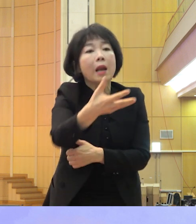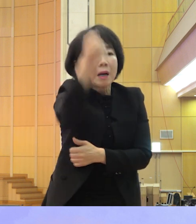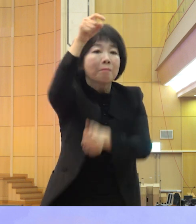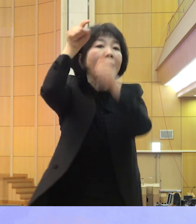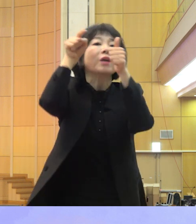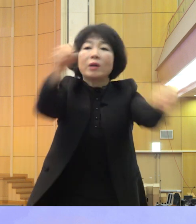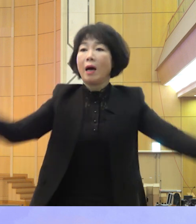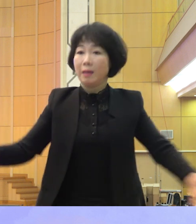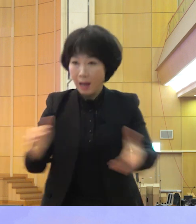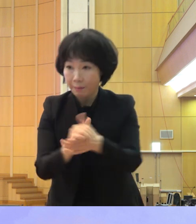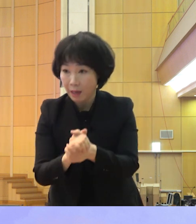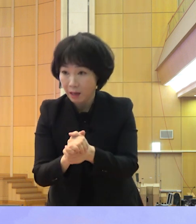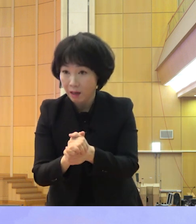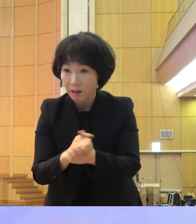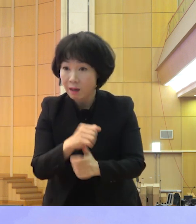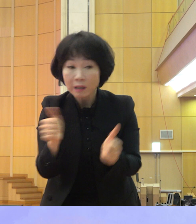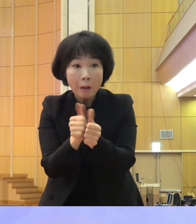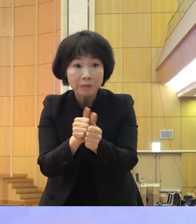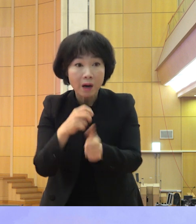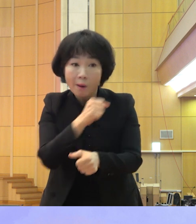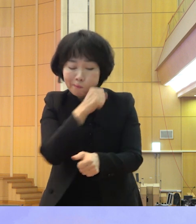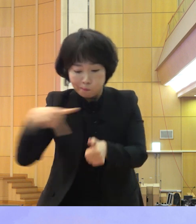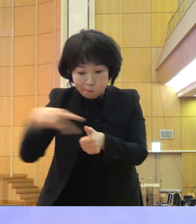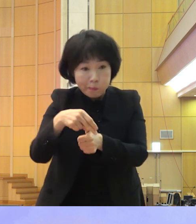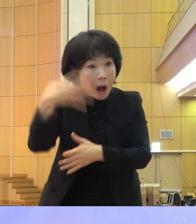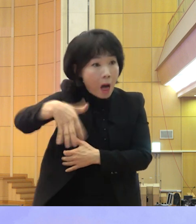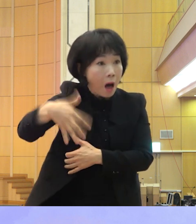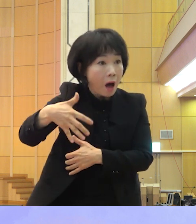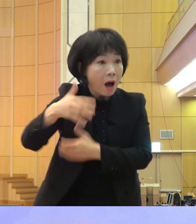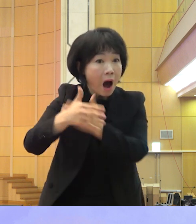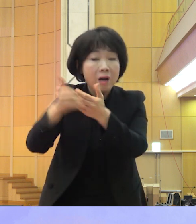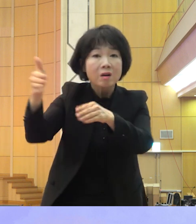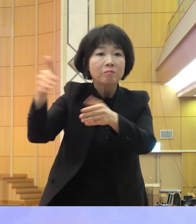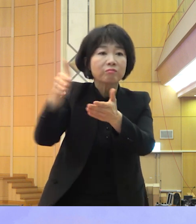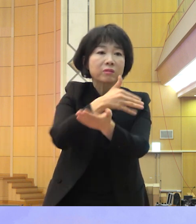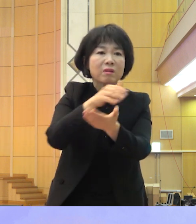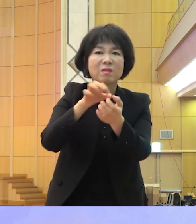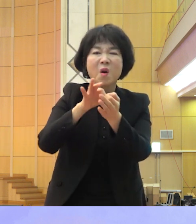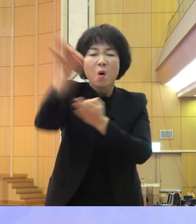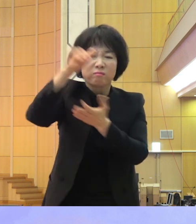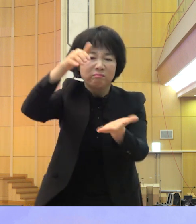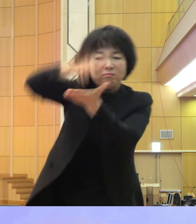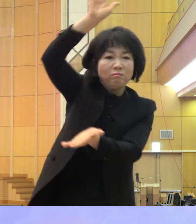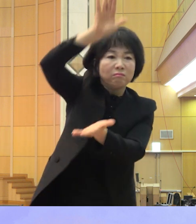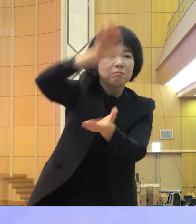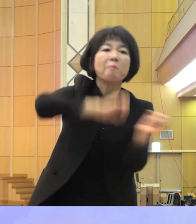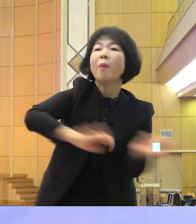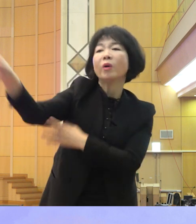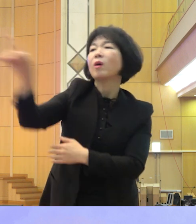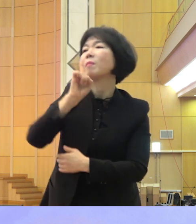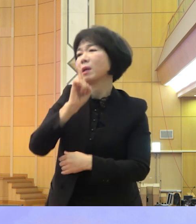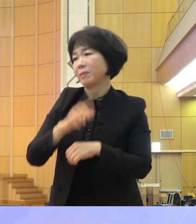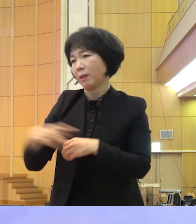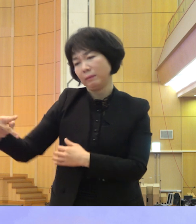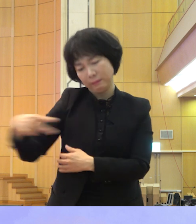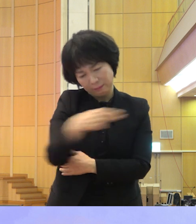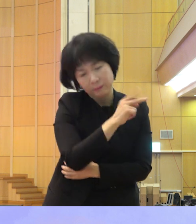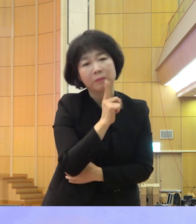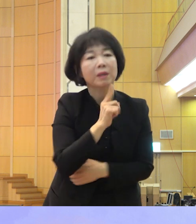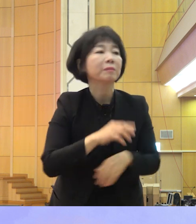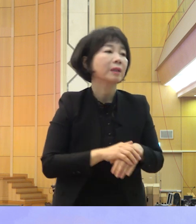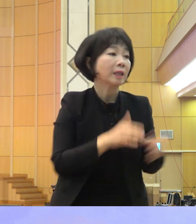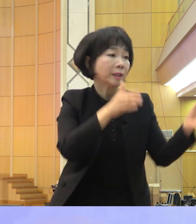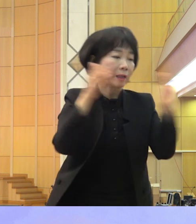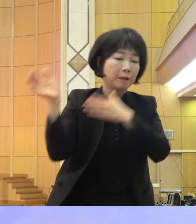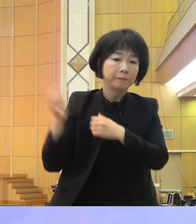라고 하는 것입니다. 할례 받지 아니하면 하나님으로부터 영원히 버림을 받는다라는 것입니다. 에레미야